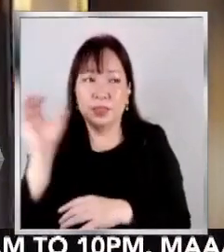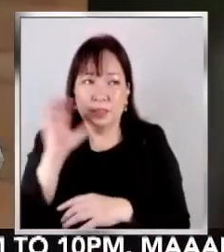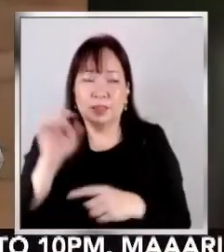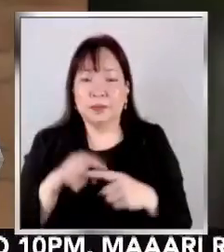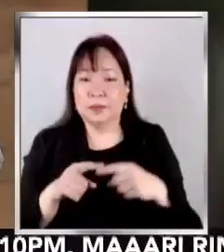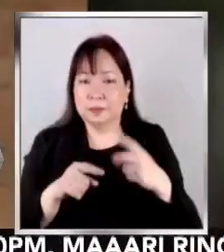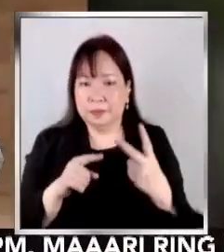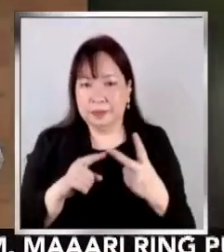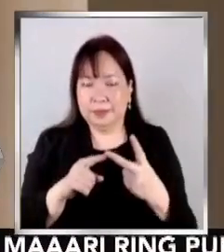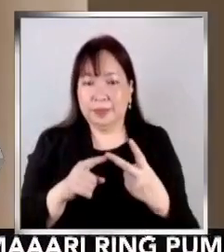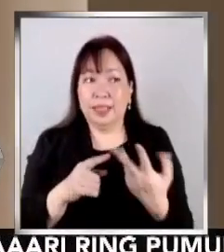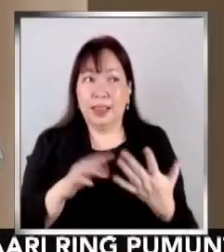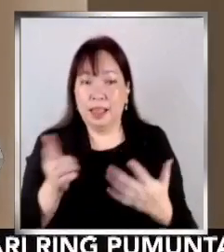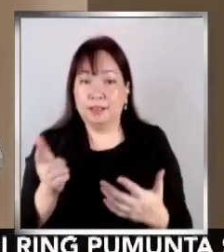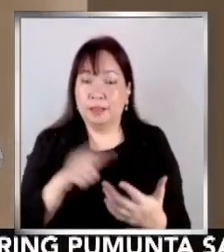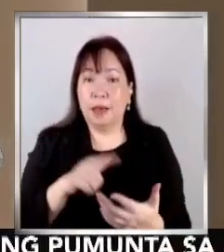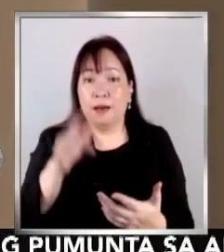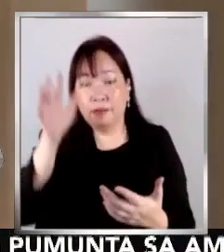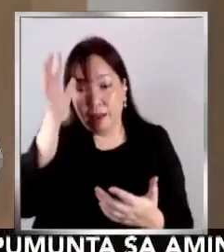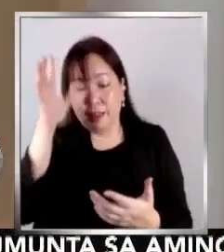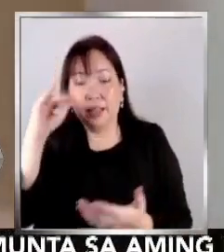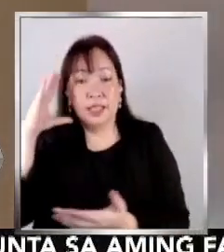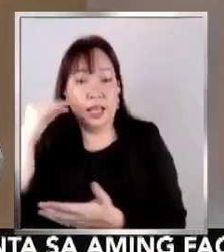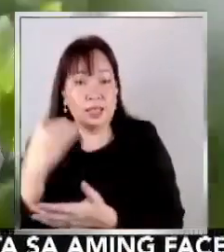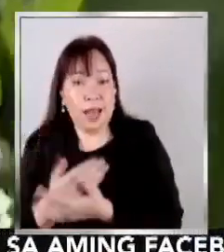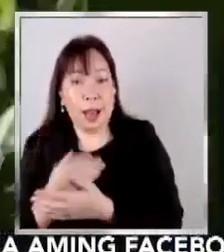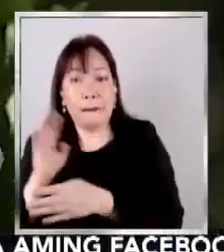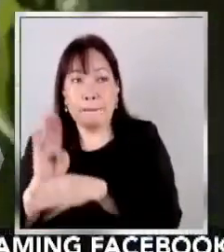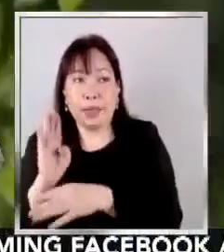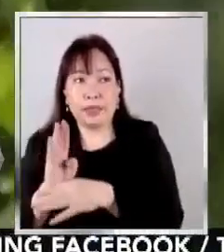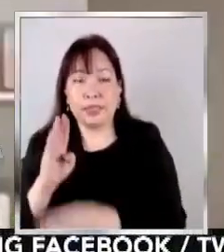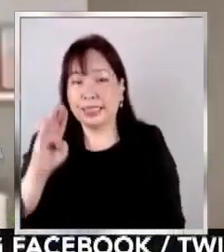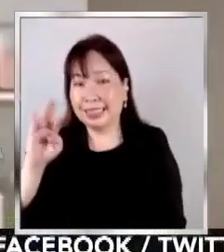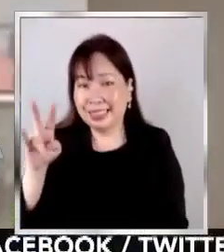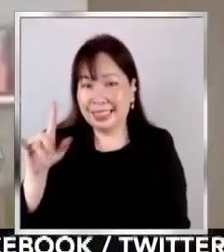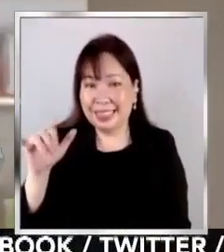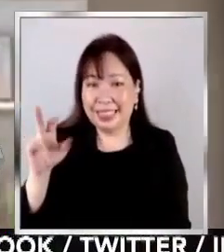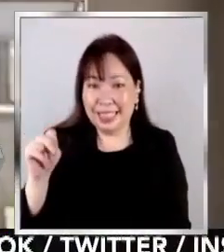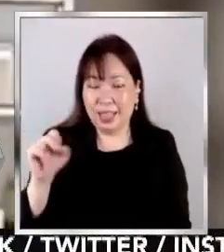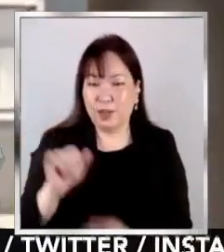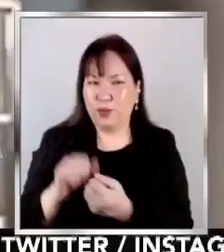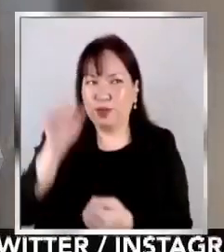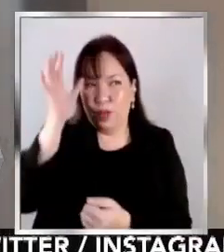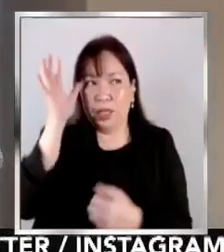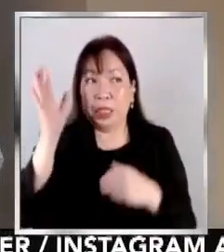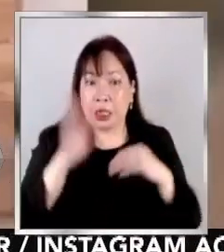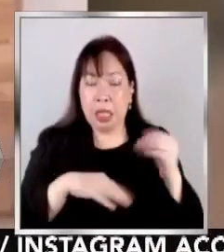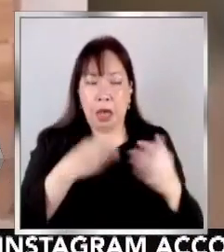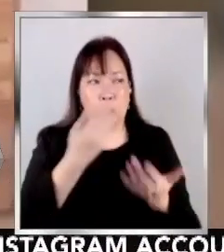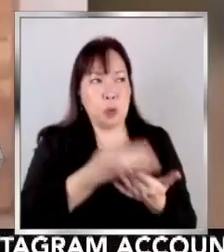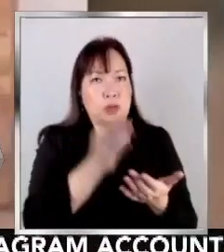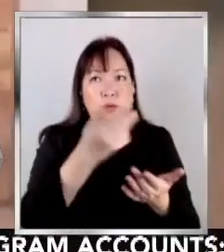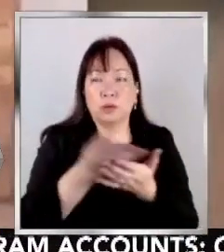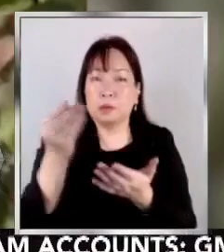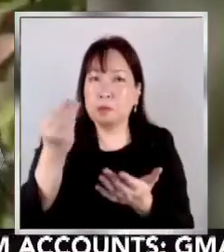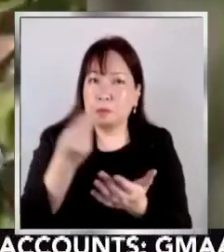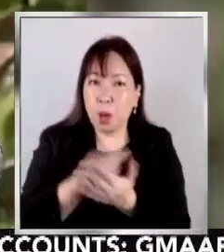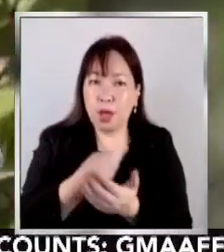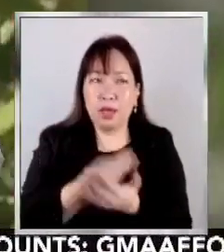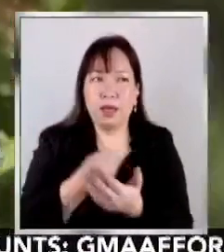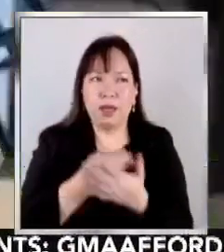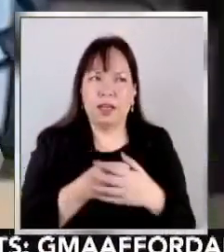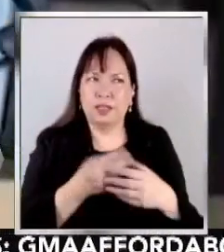ang multi-business ni Kapuso young star Jillian Ward. Imbis na mawaldas o matulog sa bangko ang pera, pinili ni